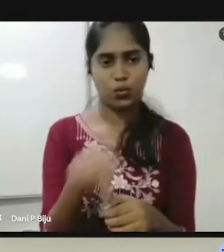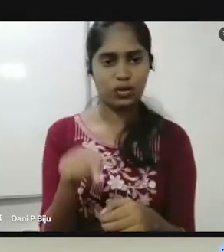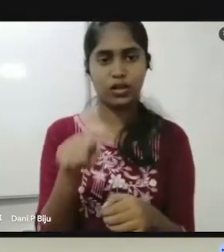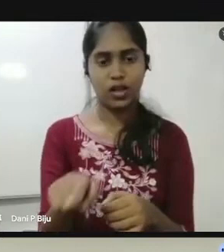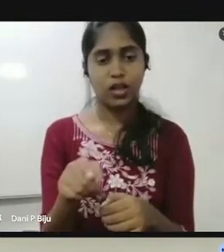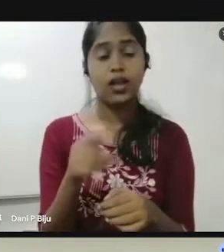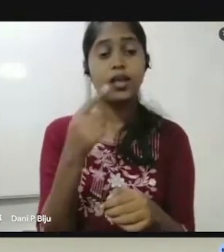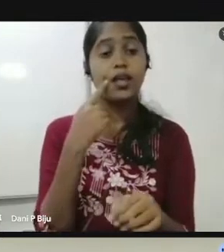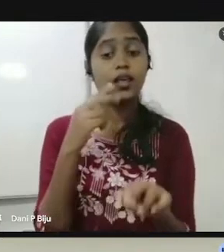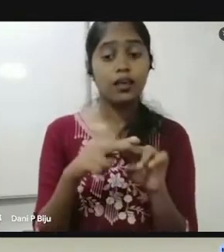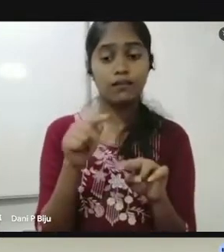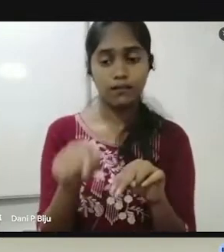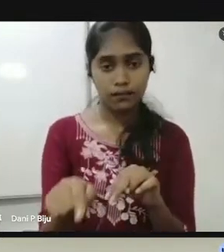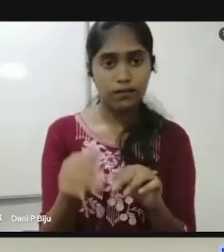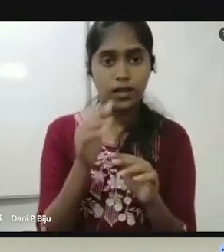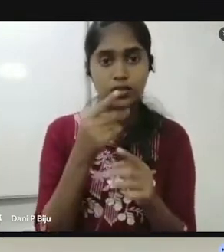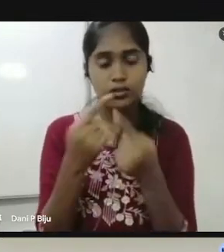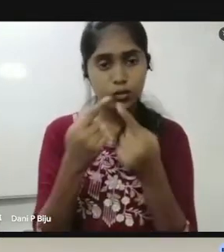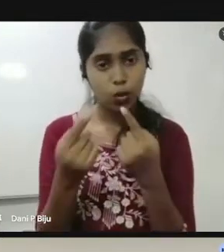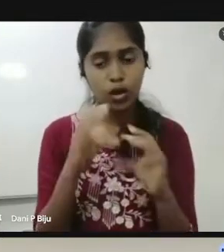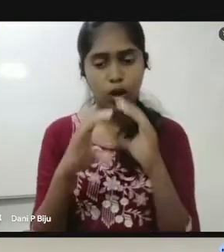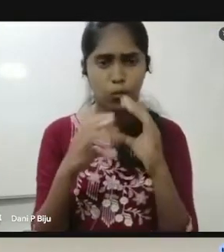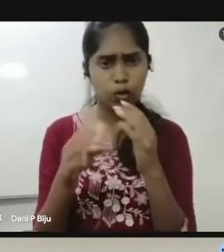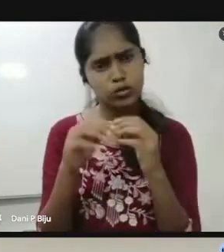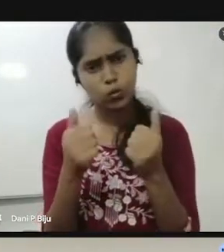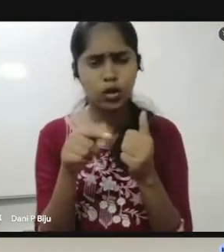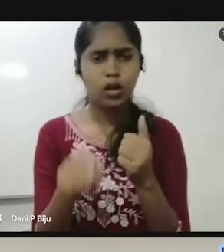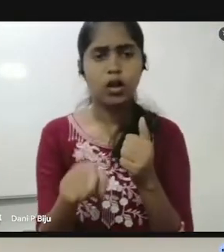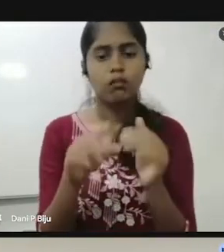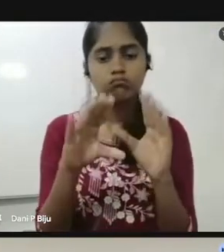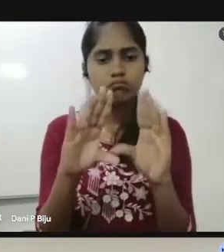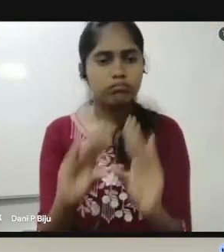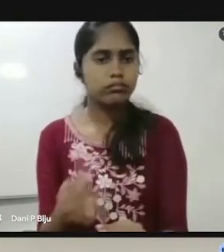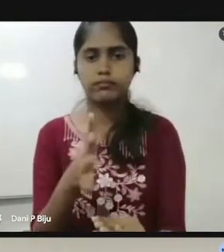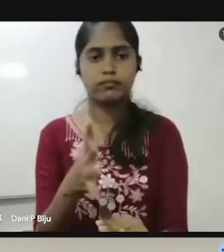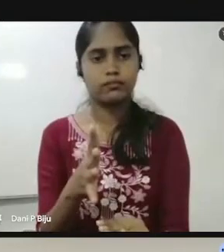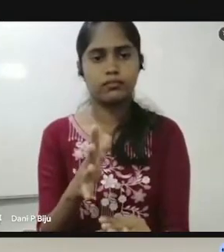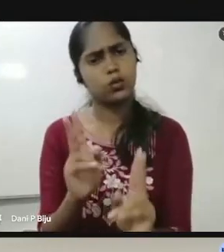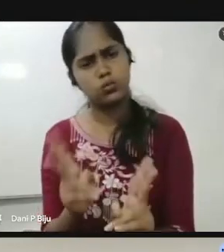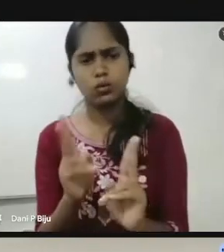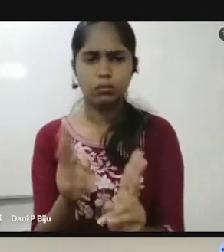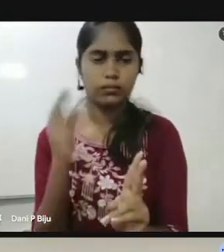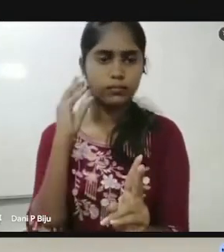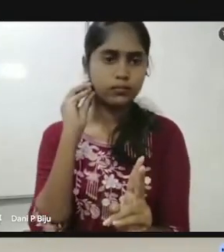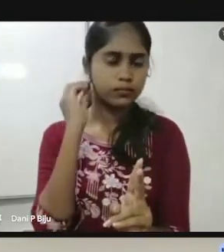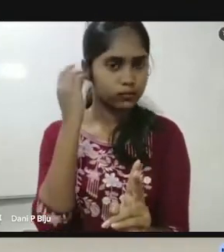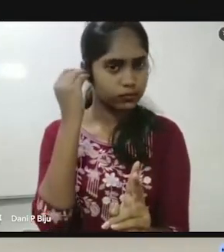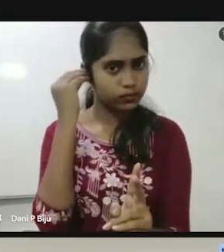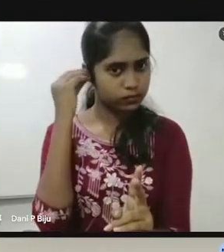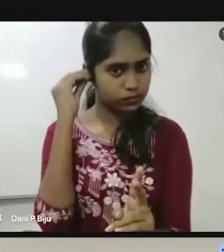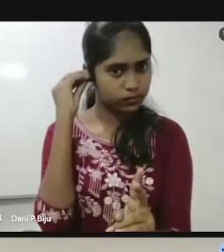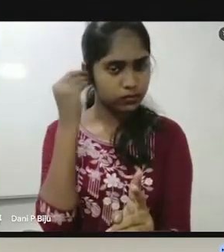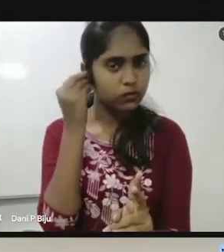പോകുന്നില്ല. അതേപോലെ ഒത്തിരി കേസസിൽ സംസാരിക്കാത്ത കുട്ടികൾ ഇത് ഉപയോഗിച്ചതിന് ശേഷം സംസാരിച്ചു